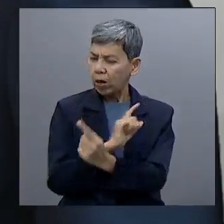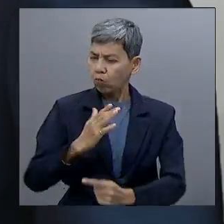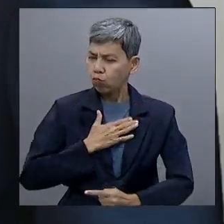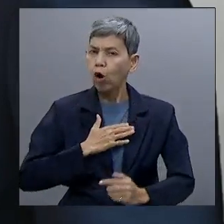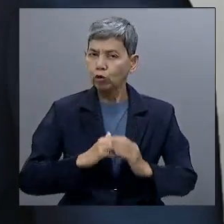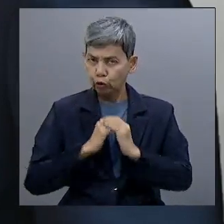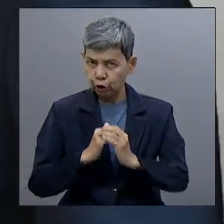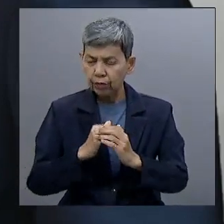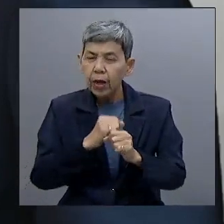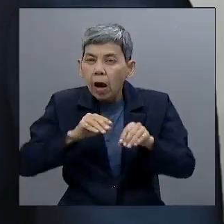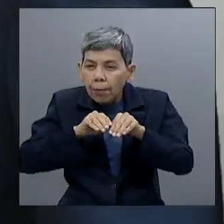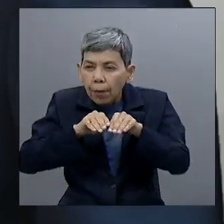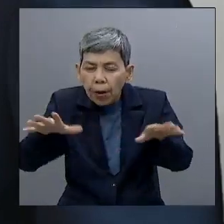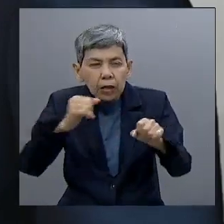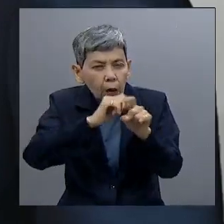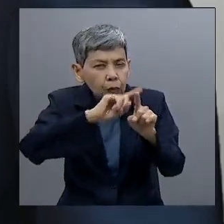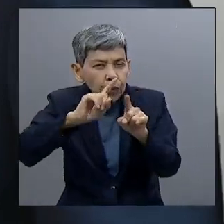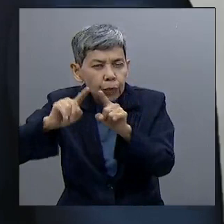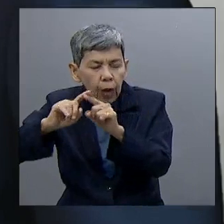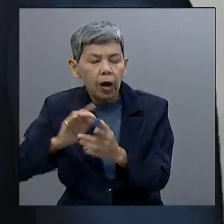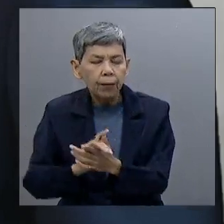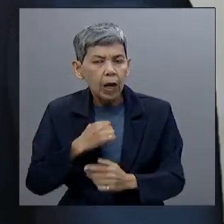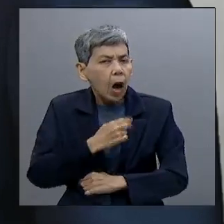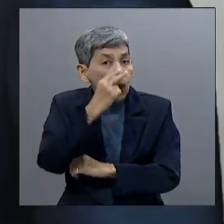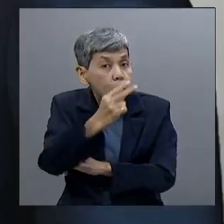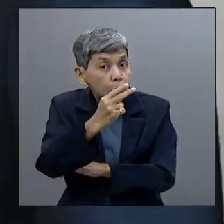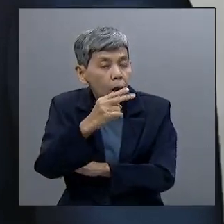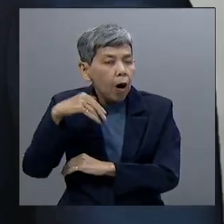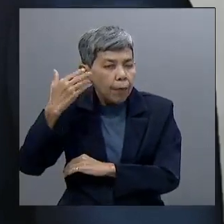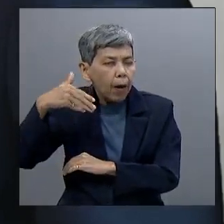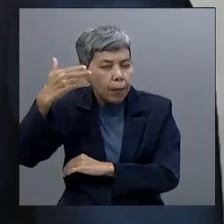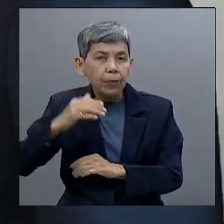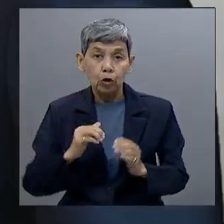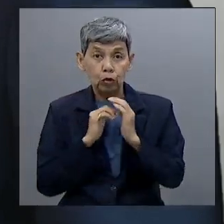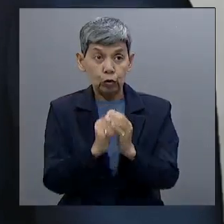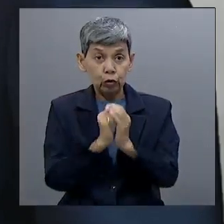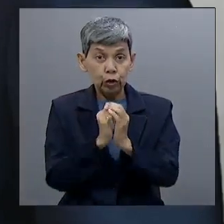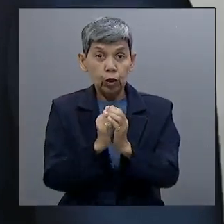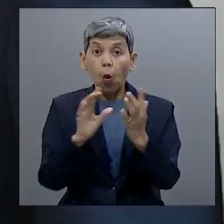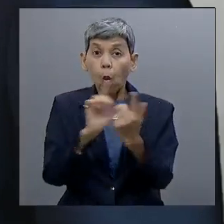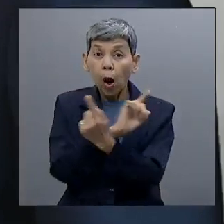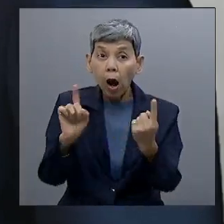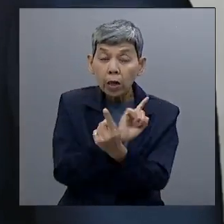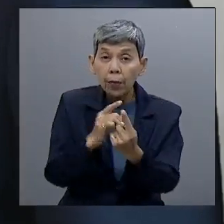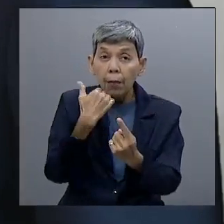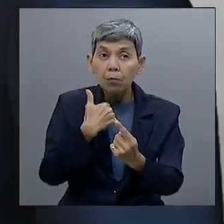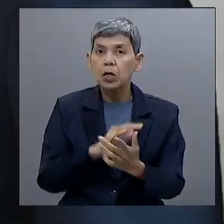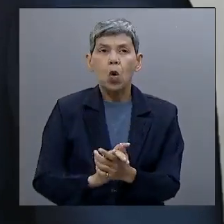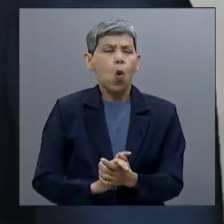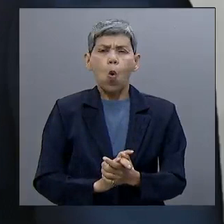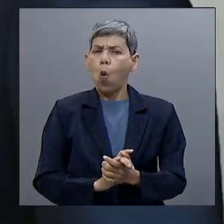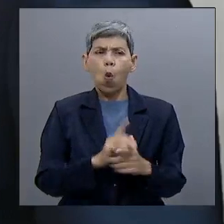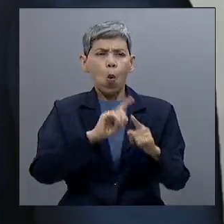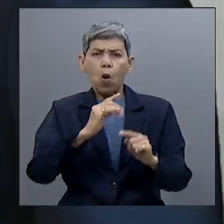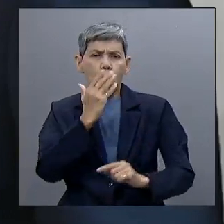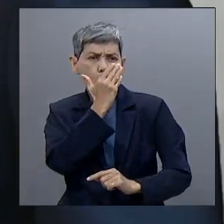ของจื่อแล้วก็ช่องทางอื่นๆนะฮ ะ เราสังเกตได้ว่าระยะหลังเนี่ยภาพลักษณ์ของจีนในเชิงวัฒนธรรมจะเป็นชาติที่มีอารยธรรมสูงมี